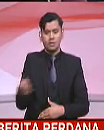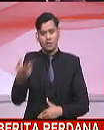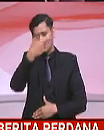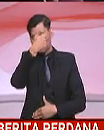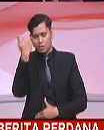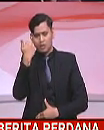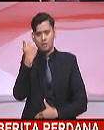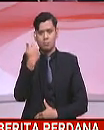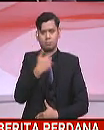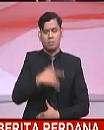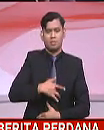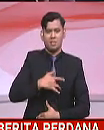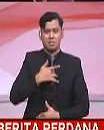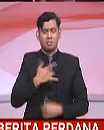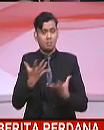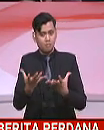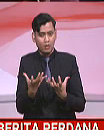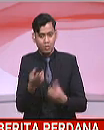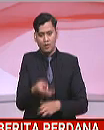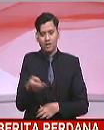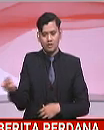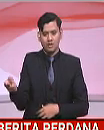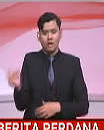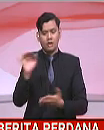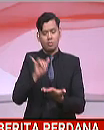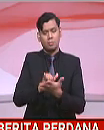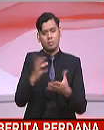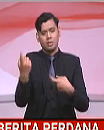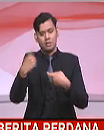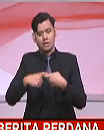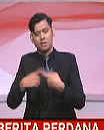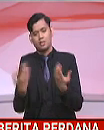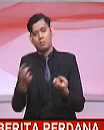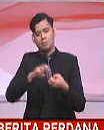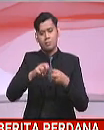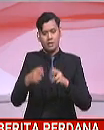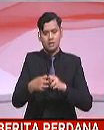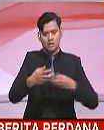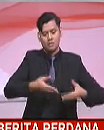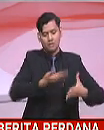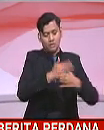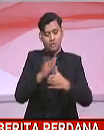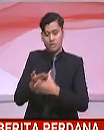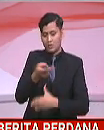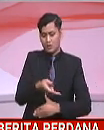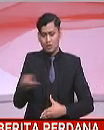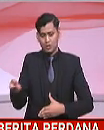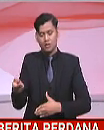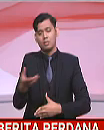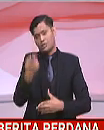tamak. Telefilm ini turut memberi pengajaran mengenai isu wasiat dan kepentingan dalam pembahagian harta secara